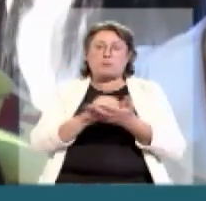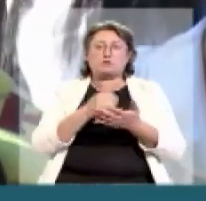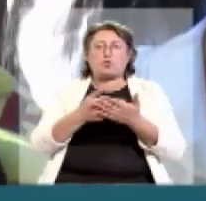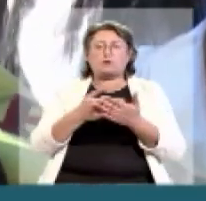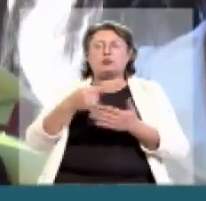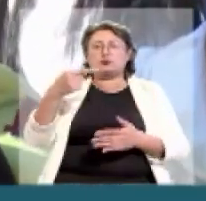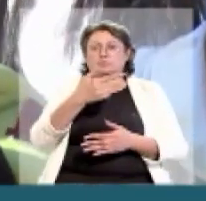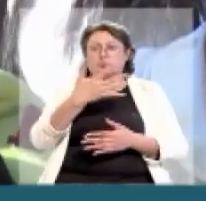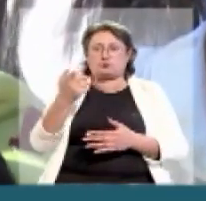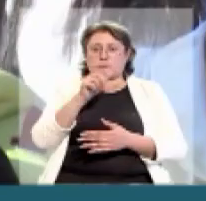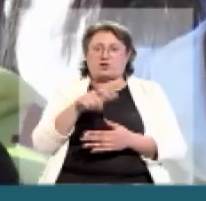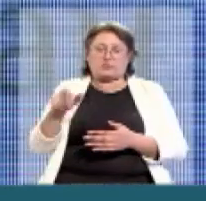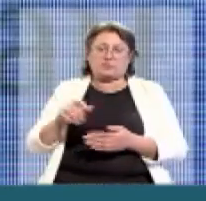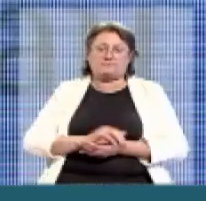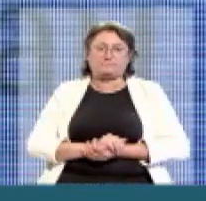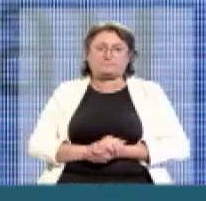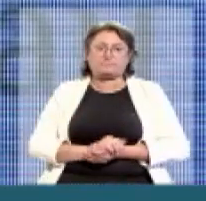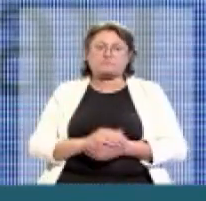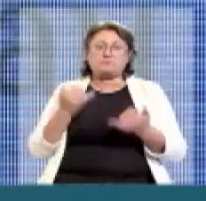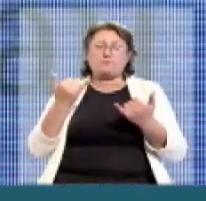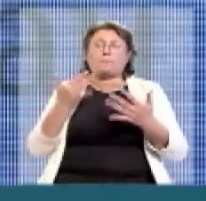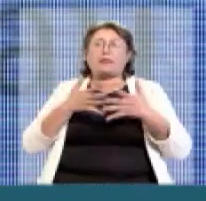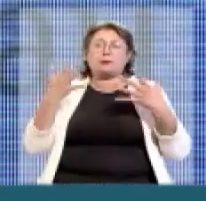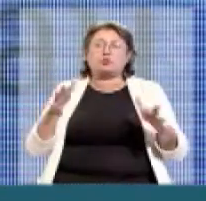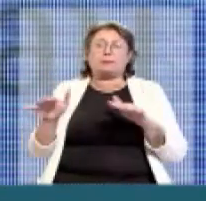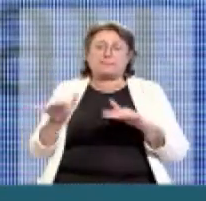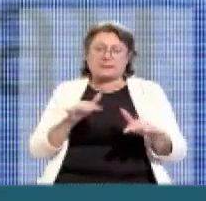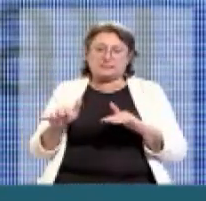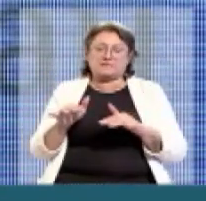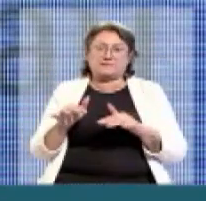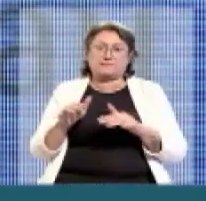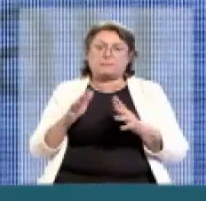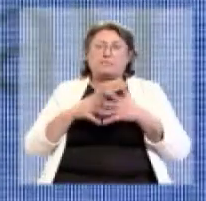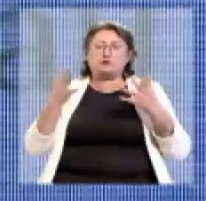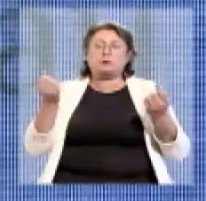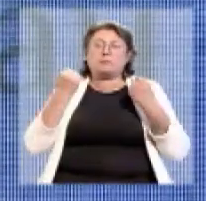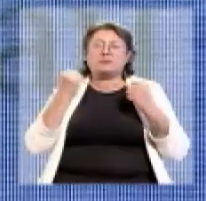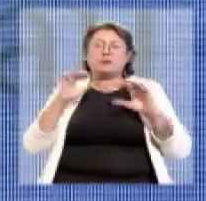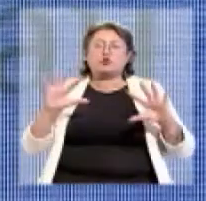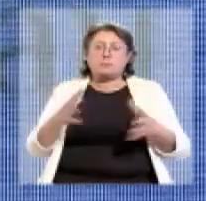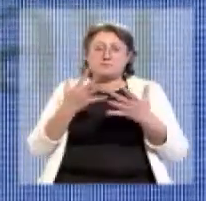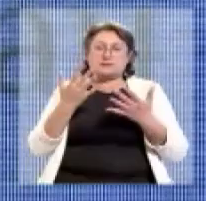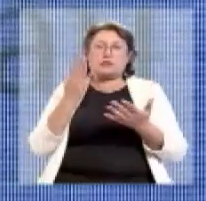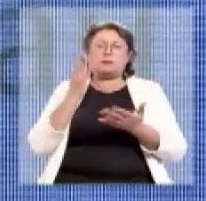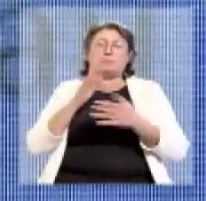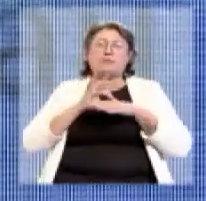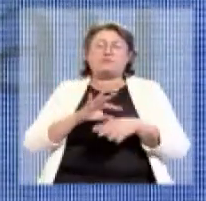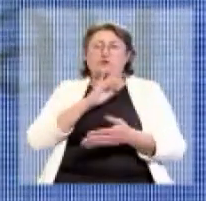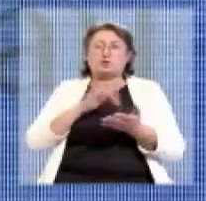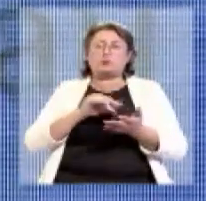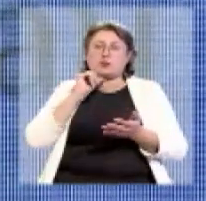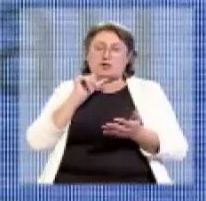около 1500 человек. Сегодня на большом мероприятии, на большом спортивном событии, которое проходит в городе